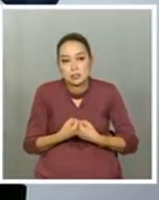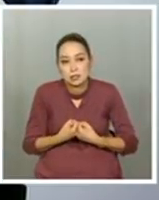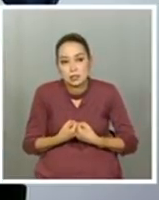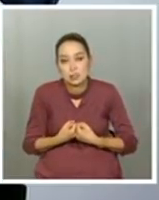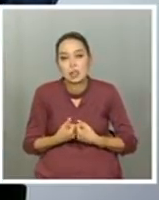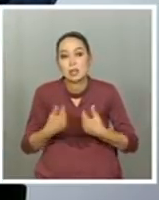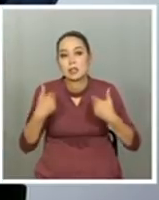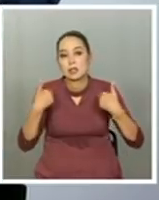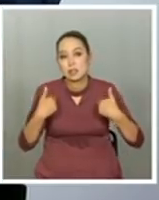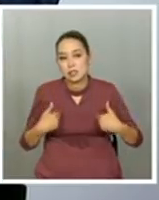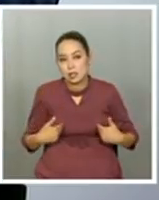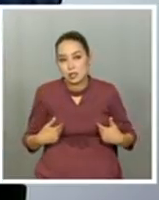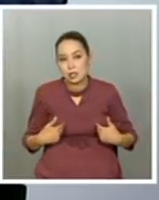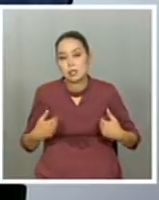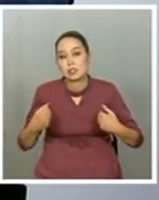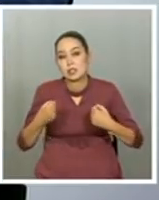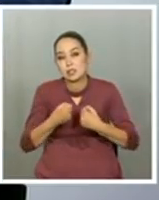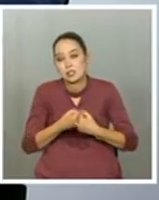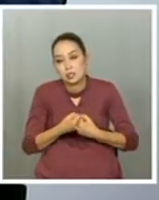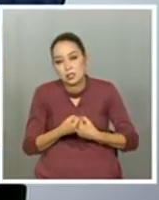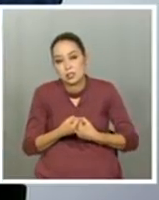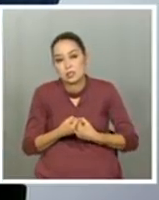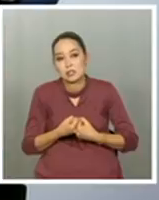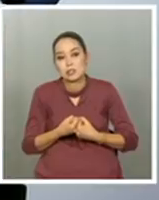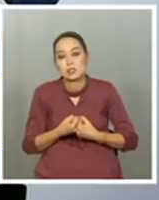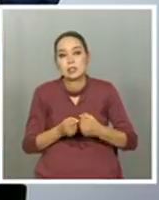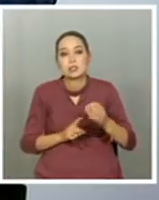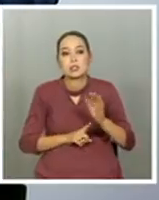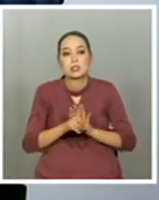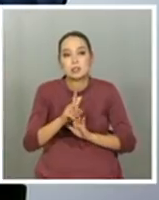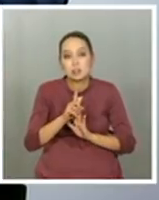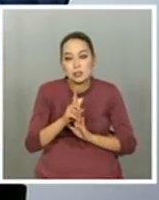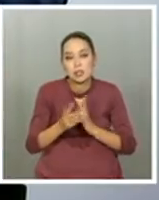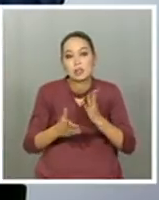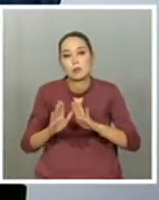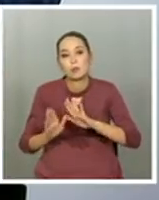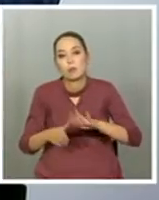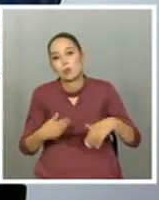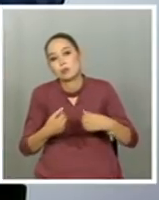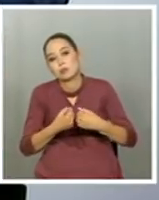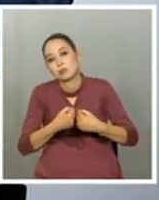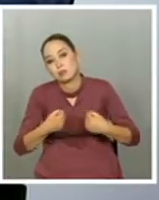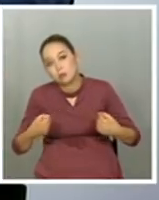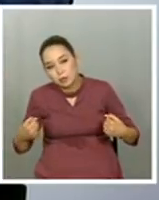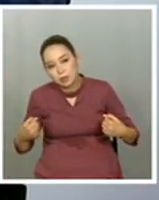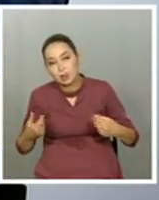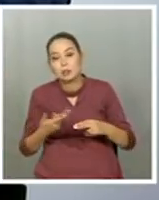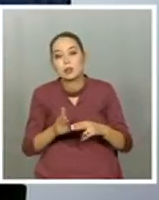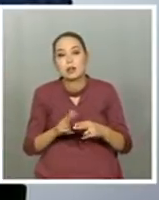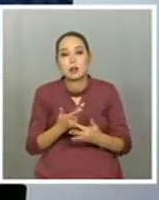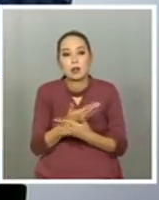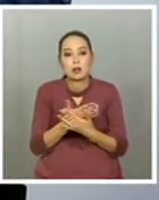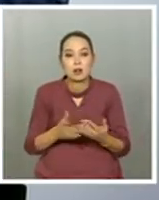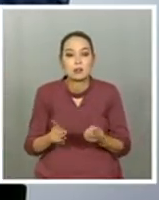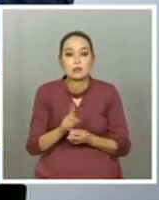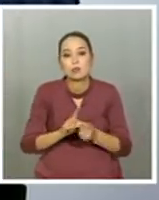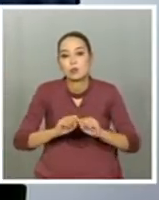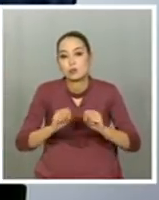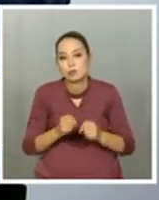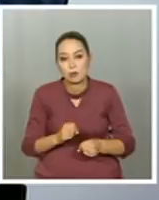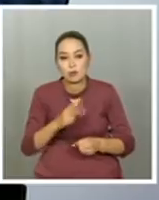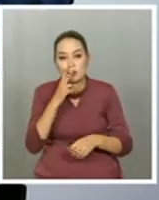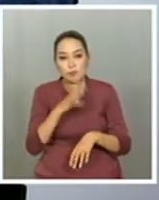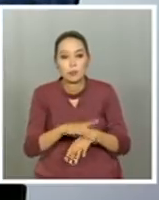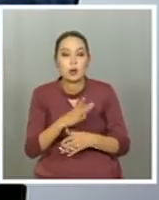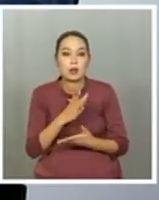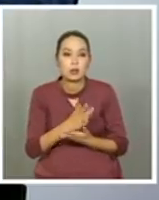денелердің соқтығысуға дейінгі жылдамдықтары және соқтығысудан кейінгі жылдамдықтары әртүрлі өзгеретінін байқап көрдік. Енді